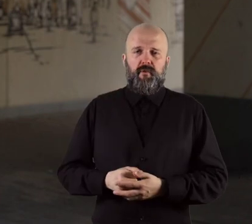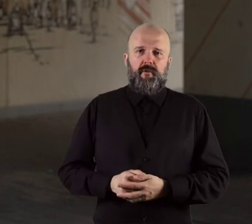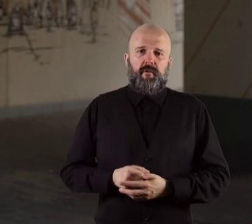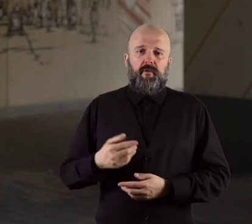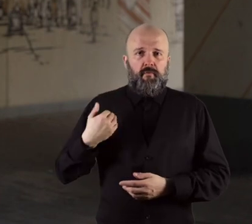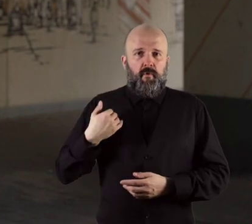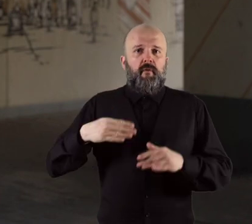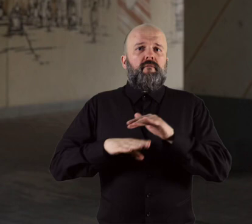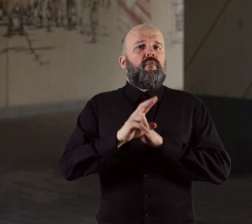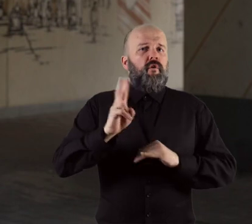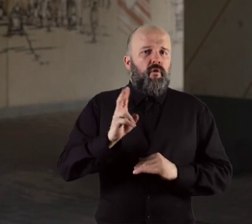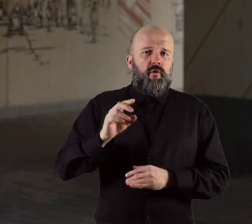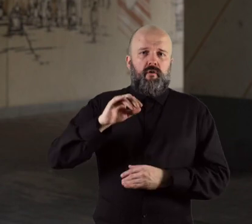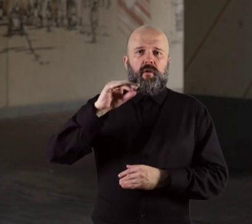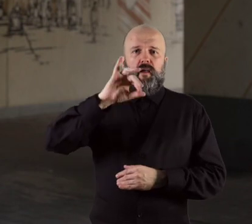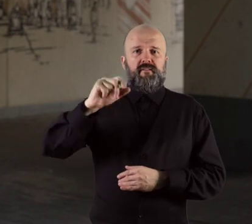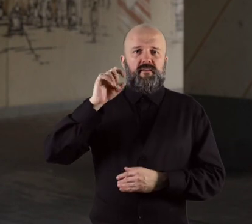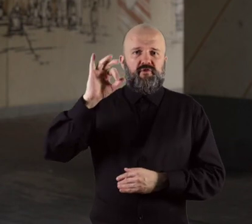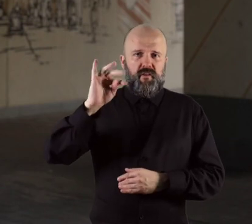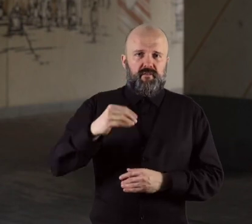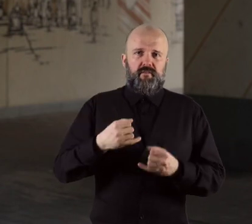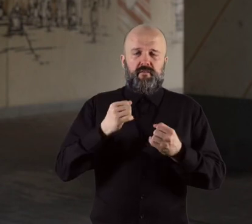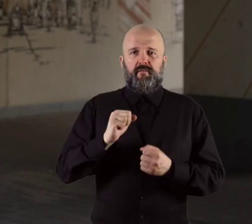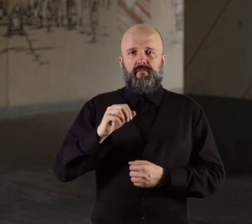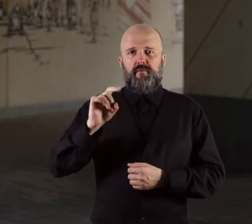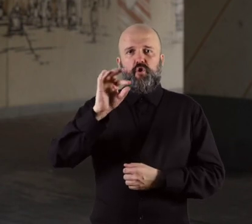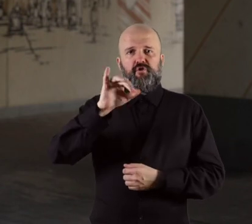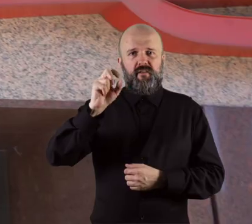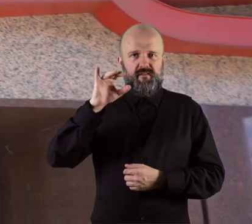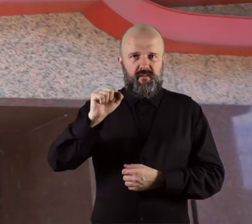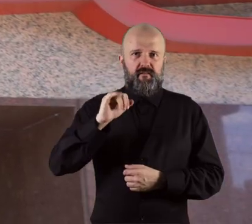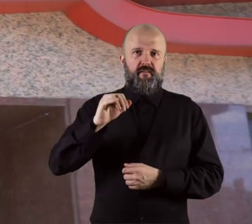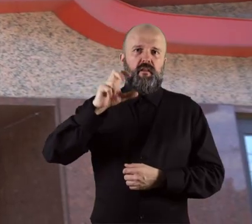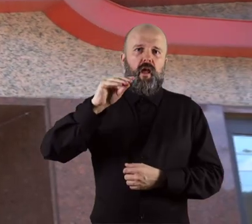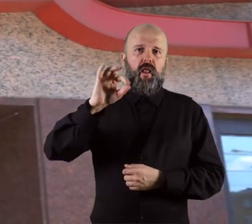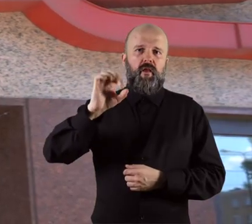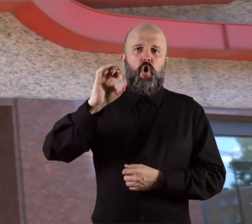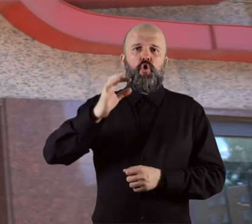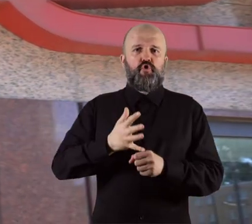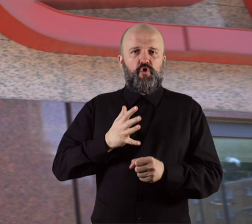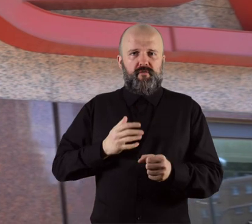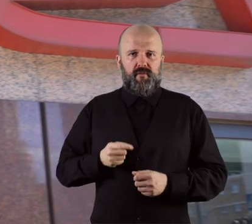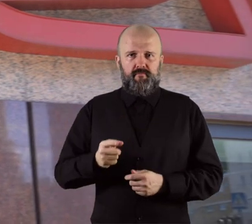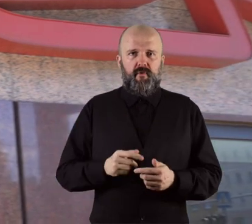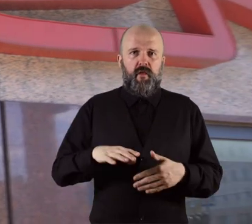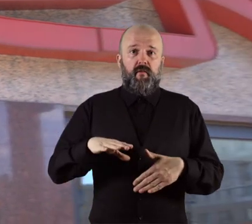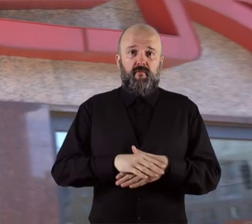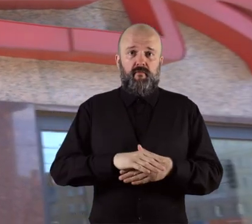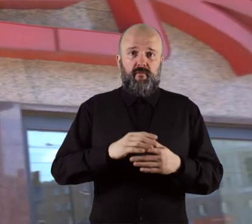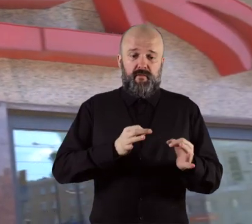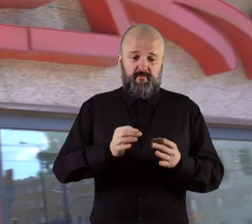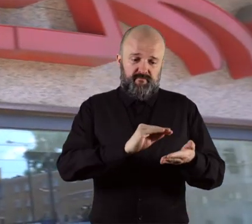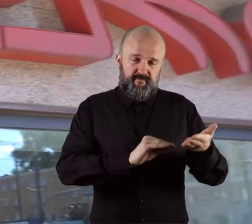m.in. Marysia Eisenstadt, Diana Blumenfeld, Stefania Grodzieńska, Franciszka Manówna i Helena Ostrowska. W zbiorach Onek